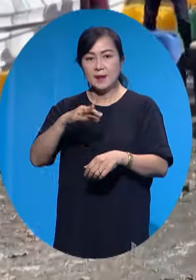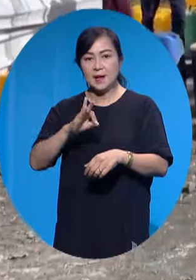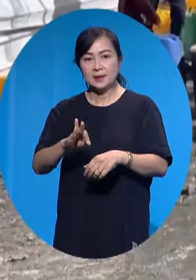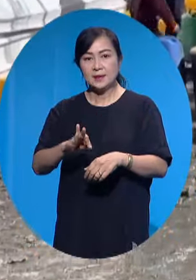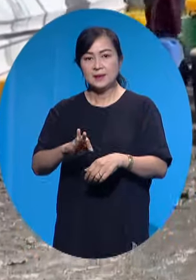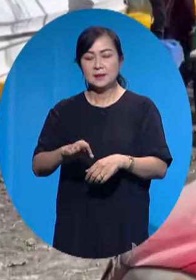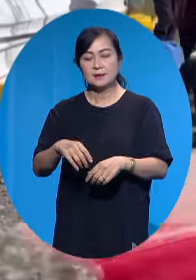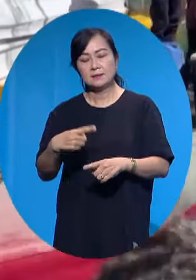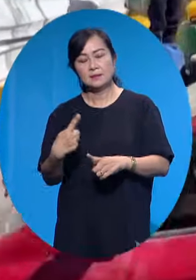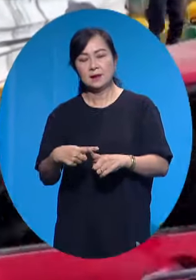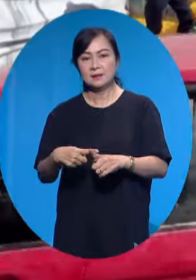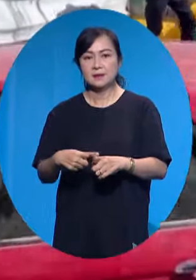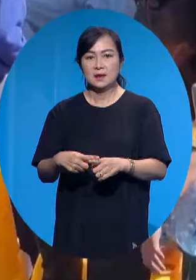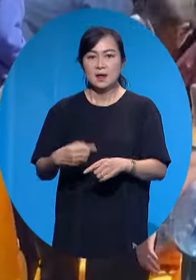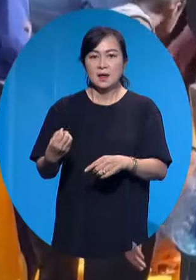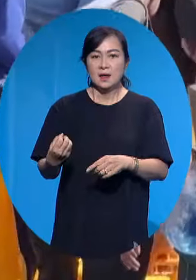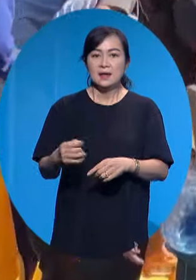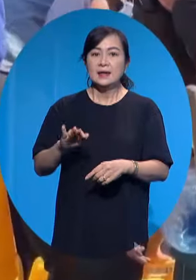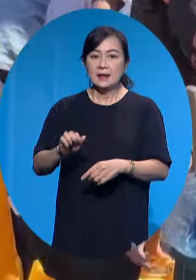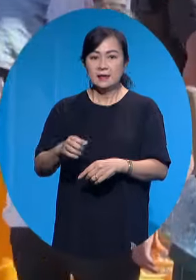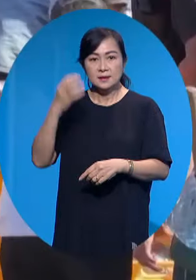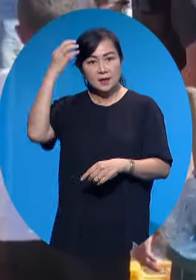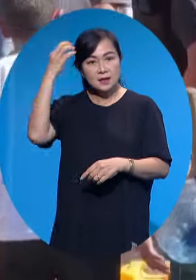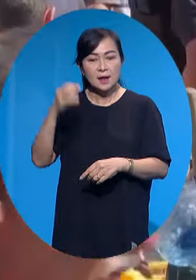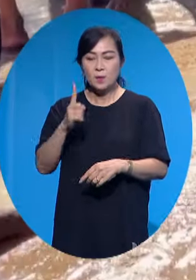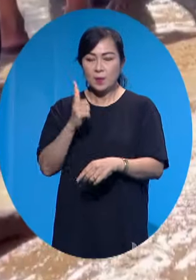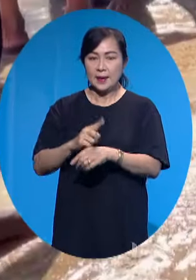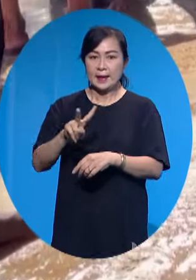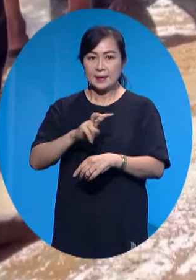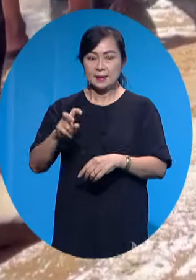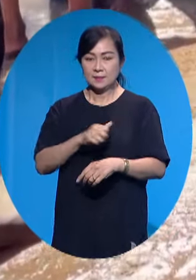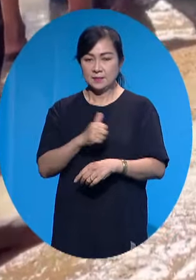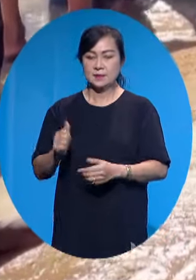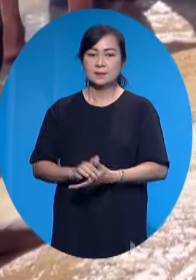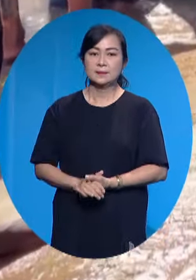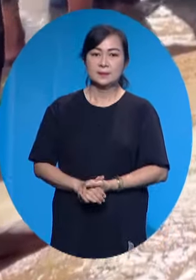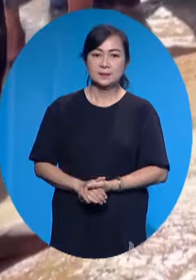Palestine ở dải Gaza thiệt mạng. Con số bên phía Israel ghi nhận là khoảng 1.200 người.